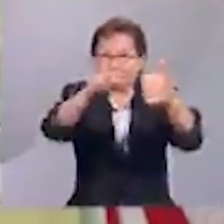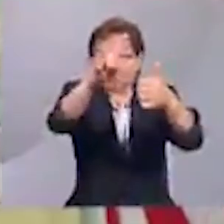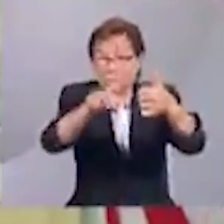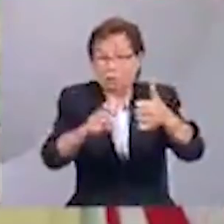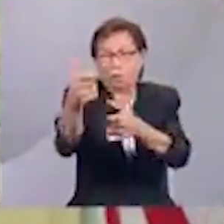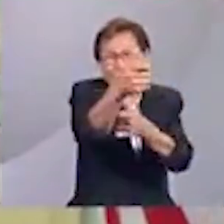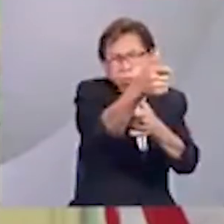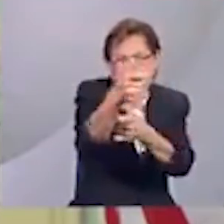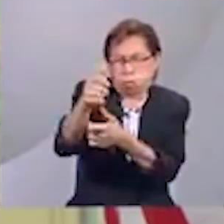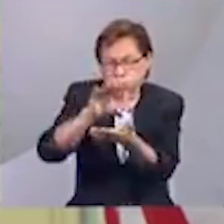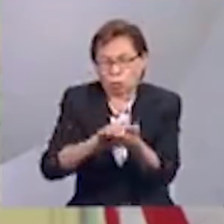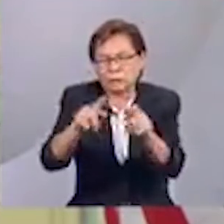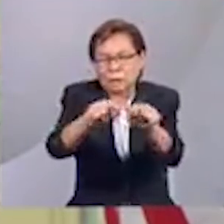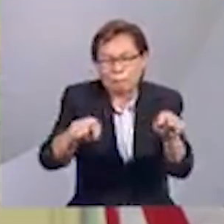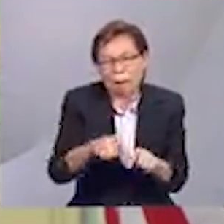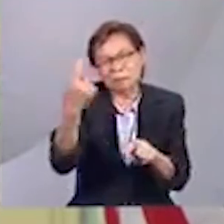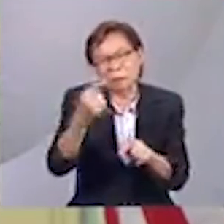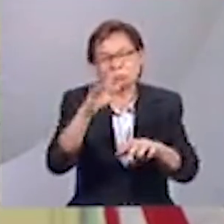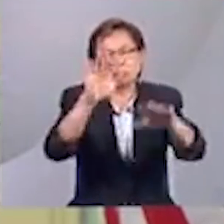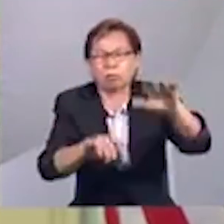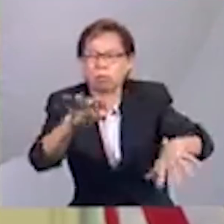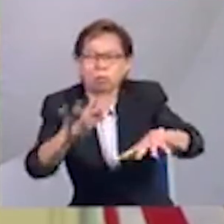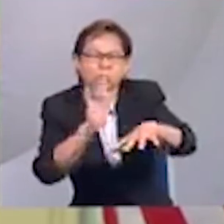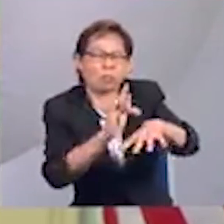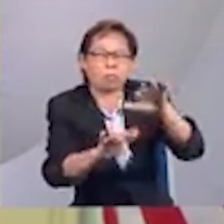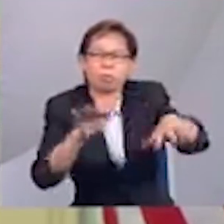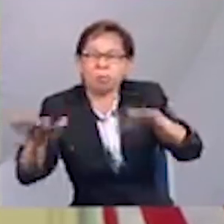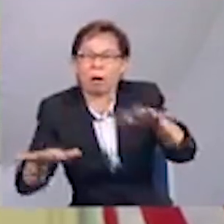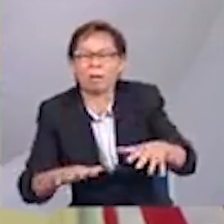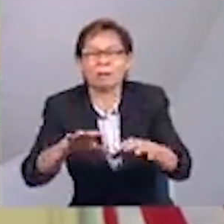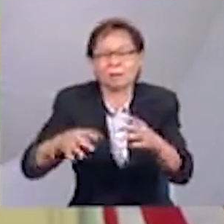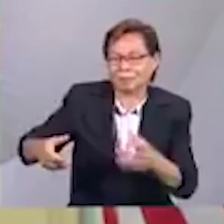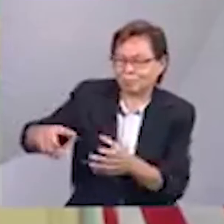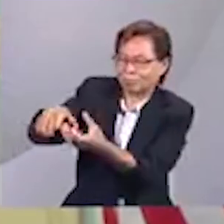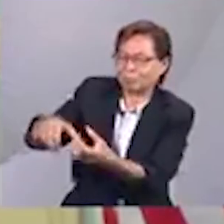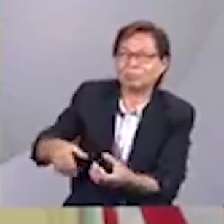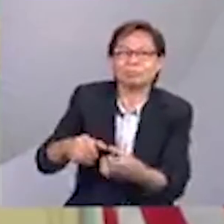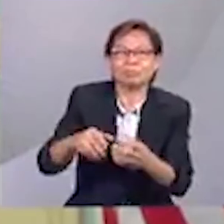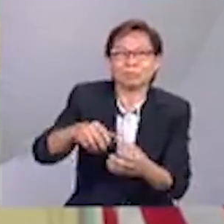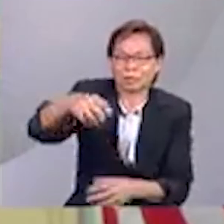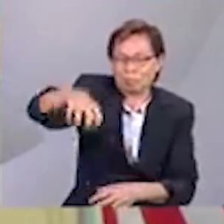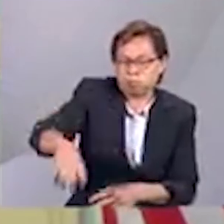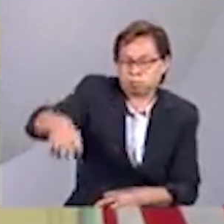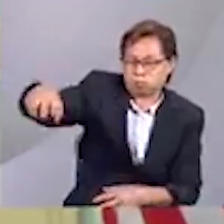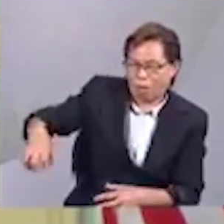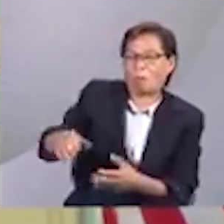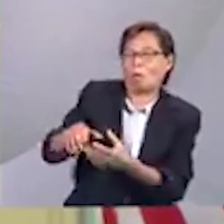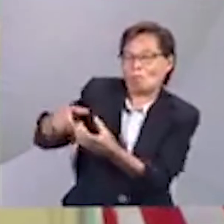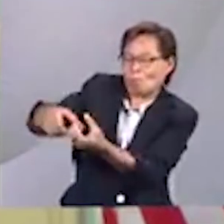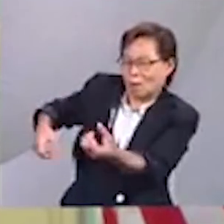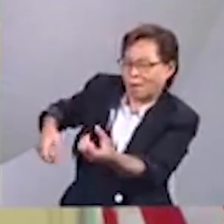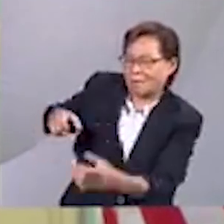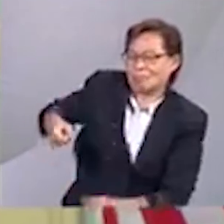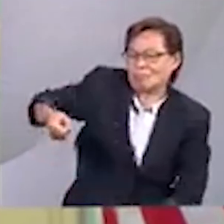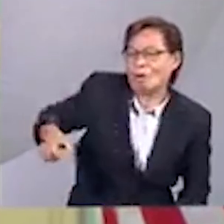dengan sanitasi tersebut, tempat-tempat yang selalu disentuh, ya, seperti tempat pegang tangan, tombol dan sebagainya akan disanitasi di sekolah. Ya,